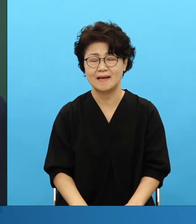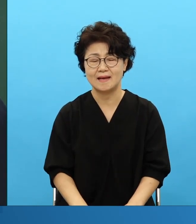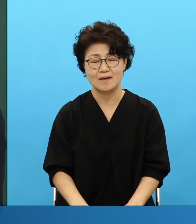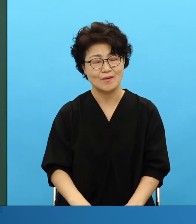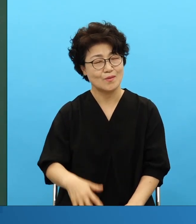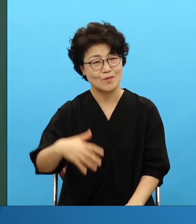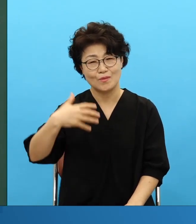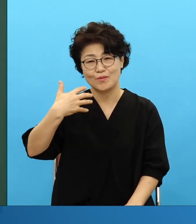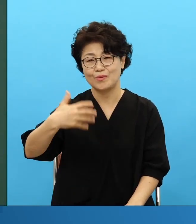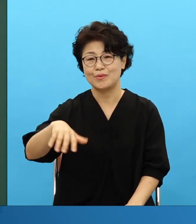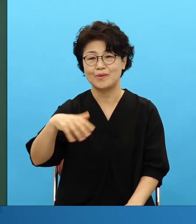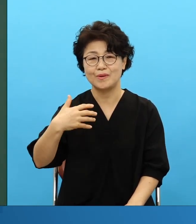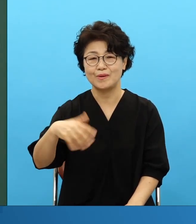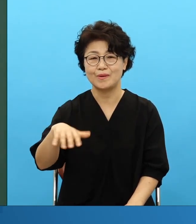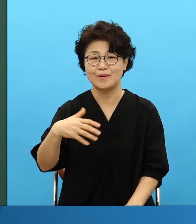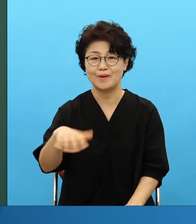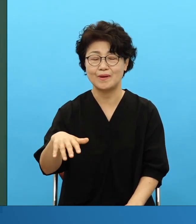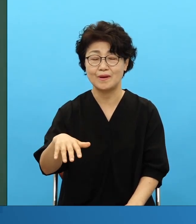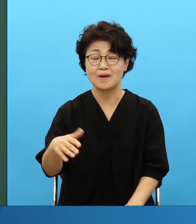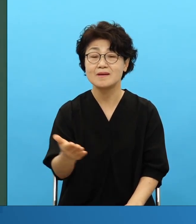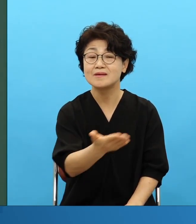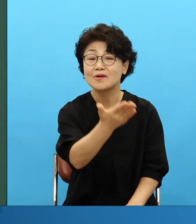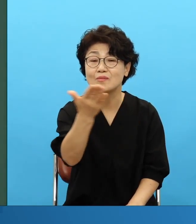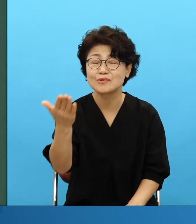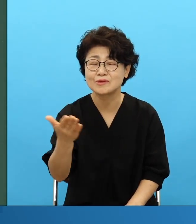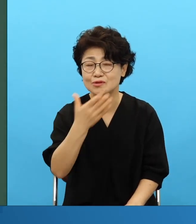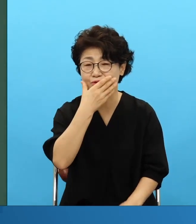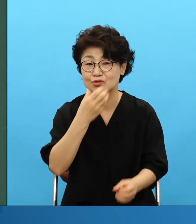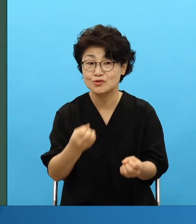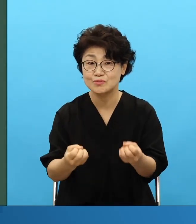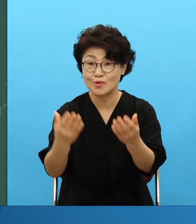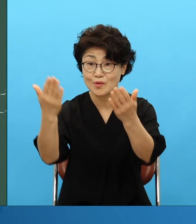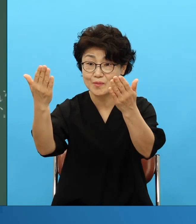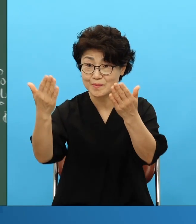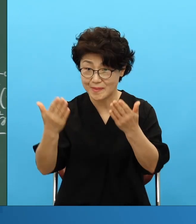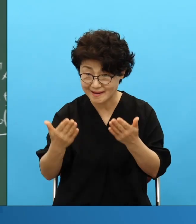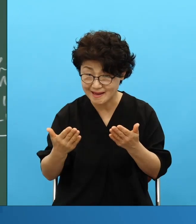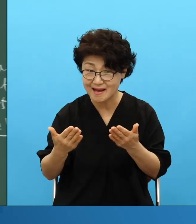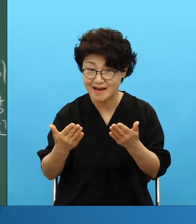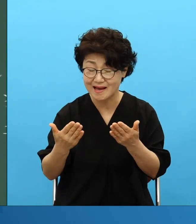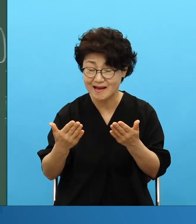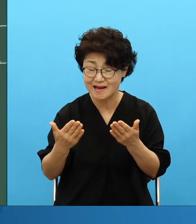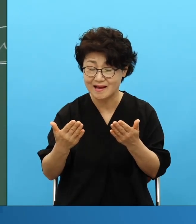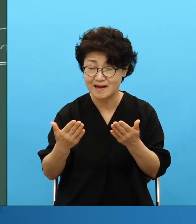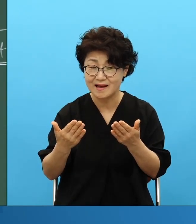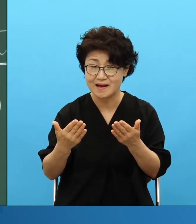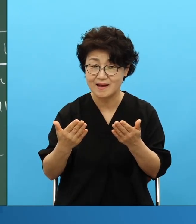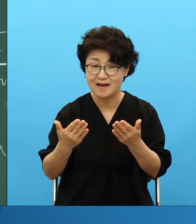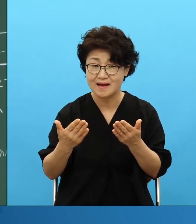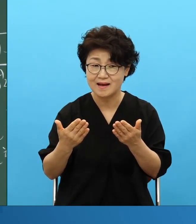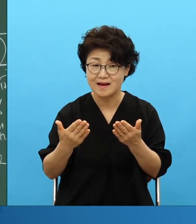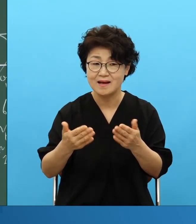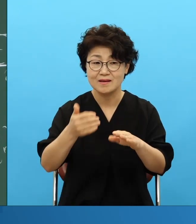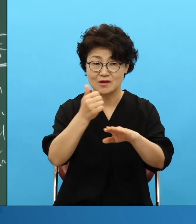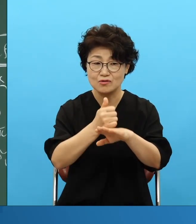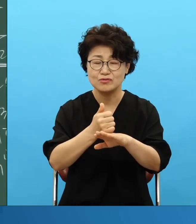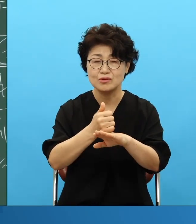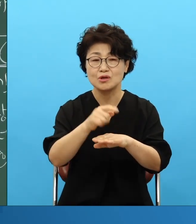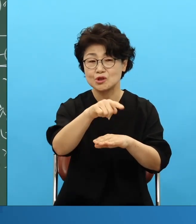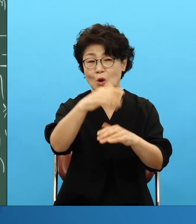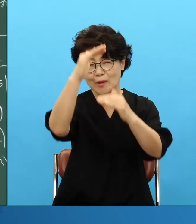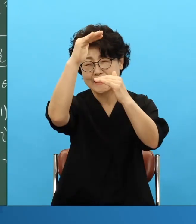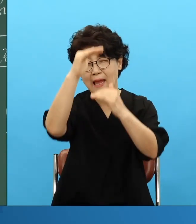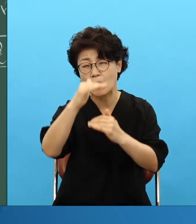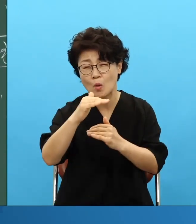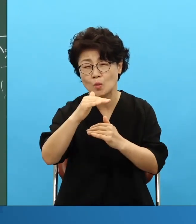It is 그래서 immense. 여러분이 이 축복을 받았다는 사실을 알고 서론을 잘 보면 진짜 응답문 열립니다. And so knowing